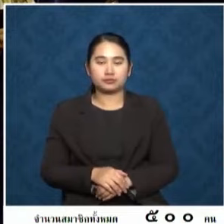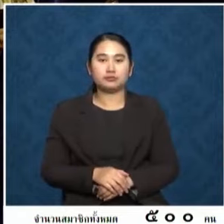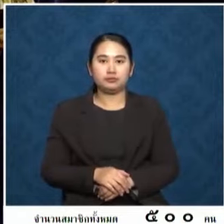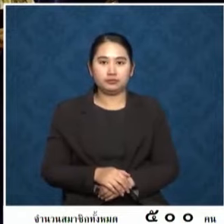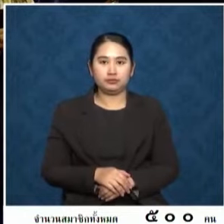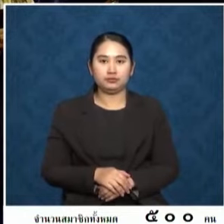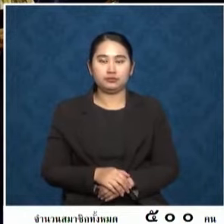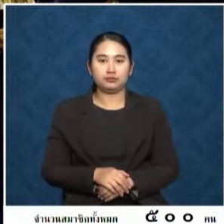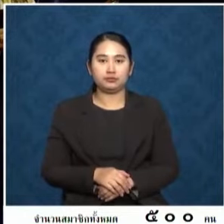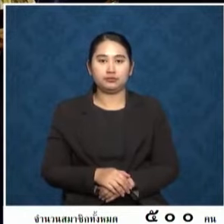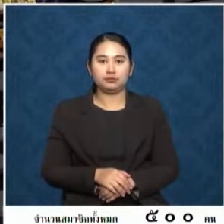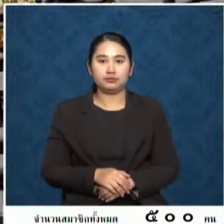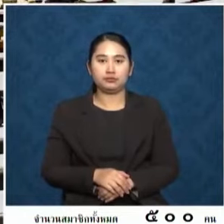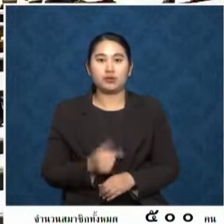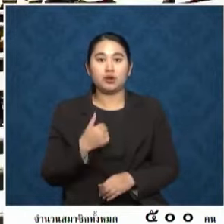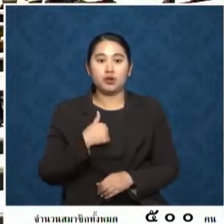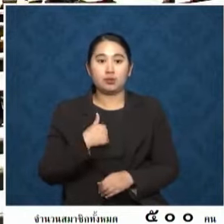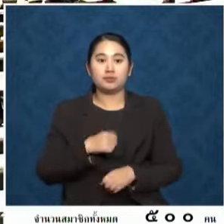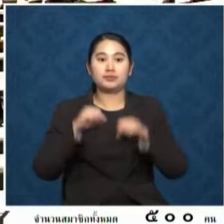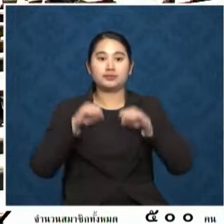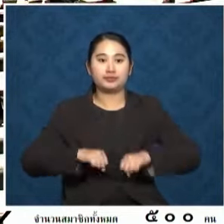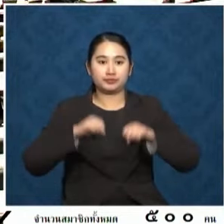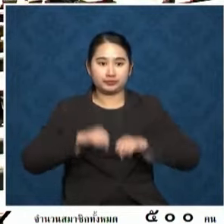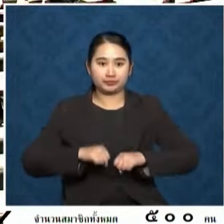มวินิจฉัยนะครับ